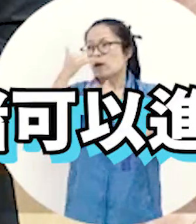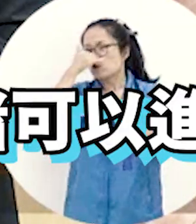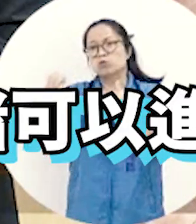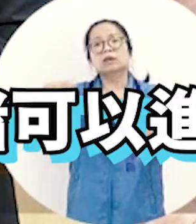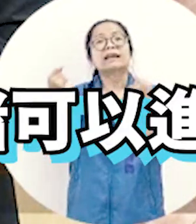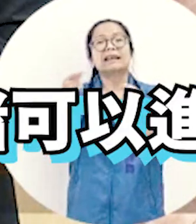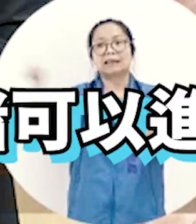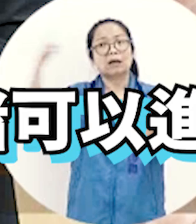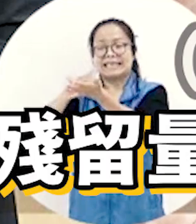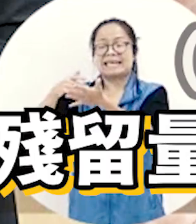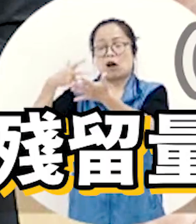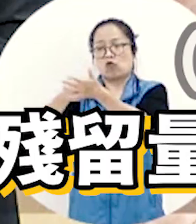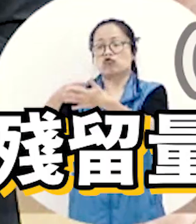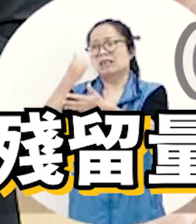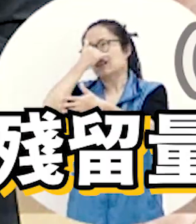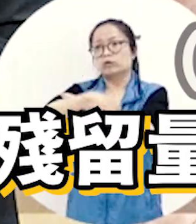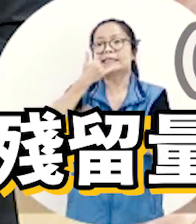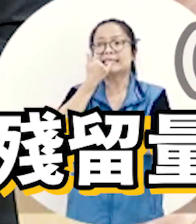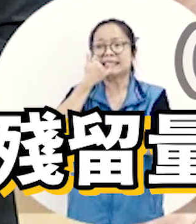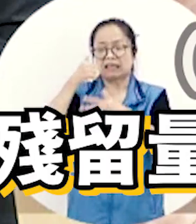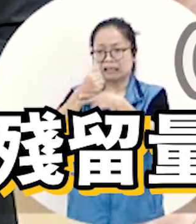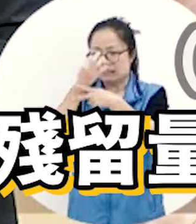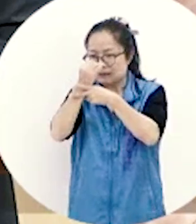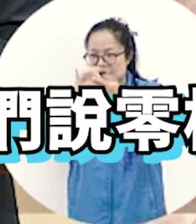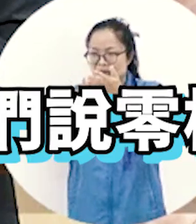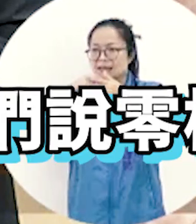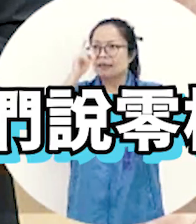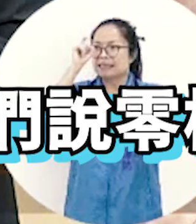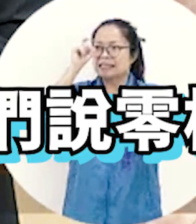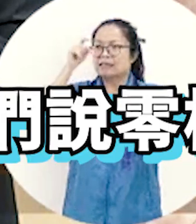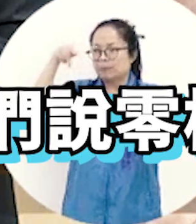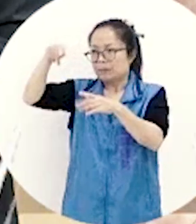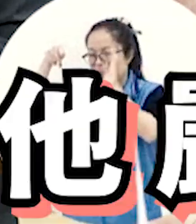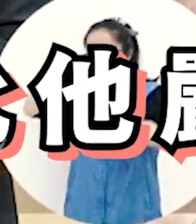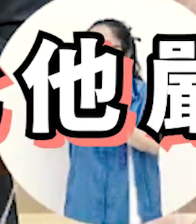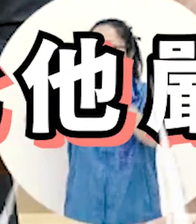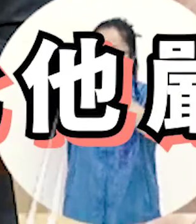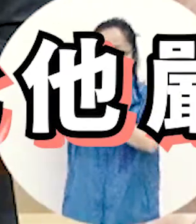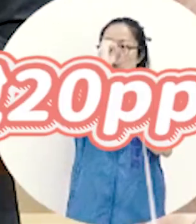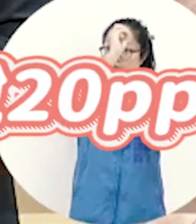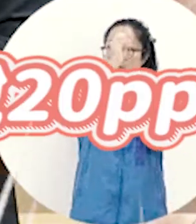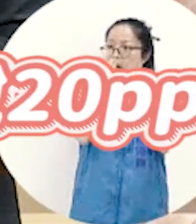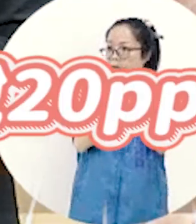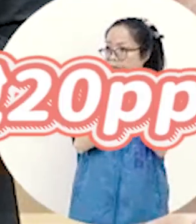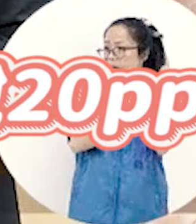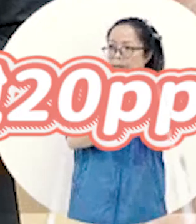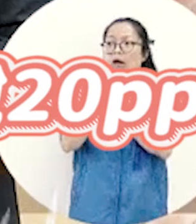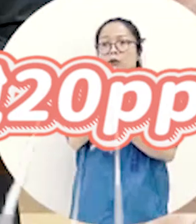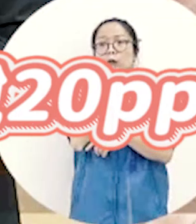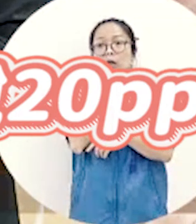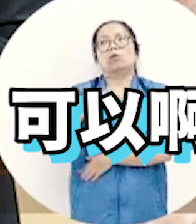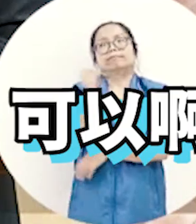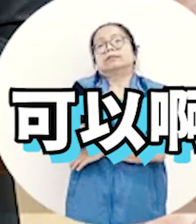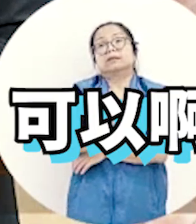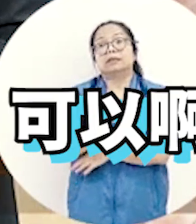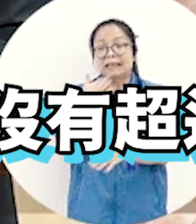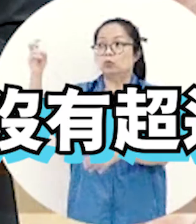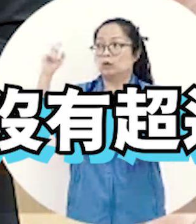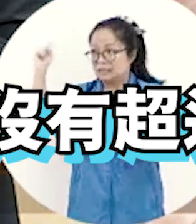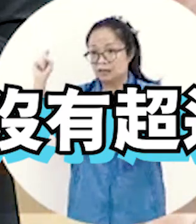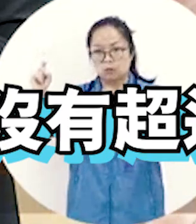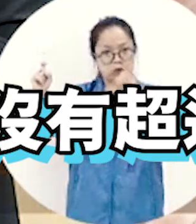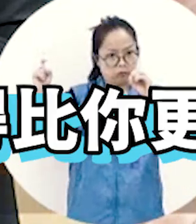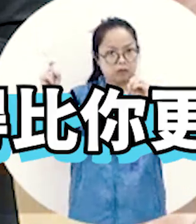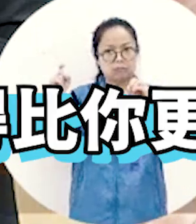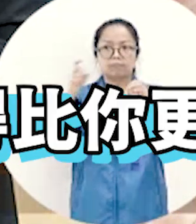认为莱猪可以进口啊，对不对？他的那个残留量10 ppb 嘛。那我们说零检出啊，我比他严啊。我如果说20 ppb 不行啊，可以啊，我